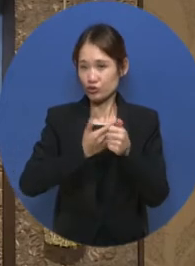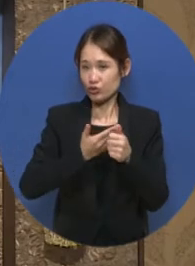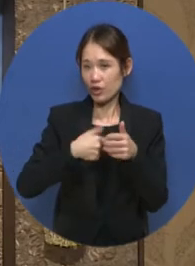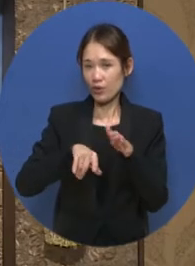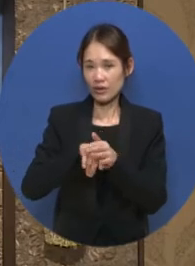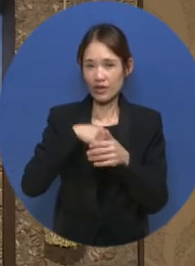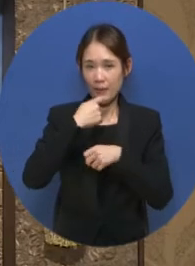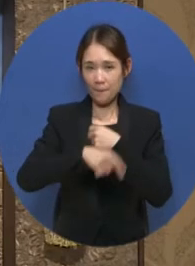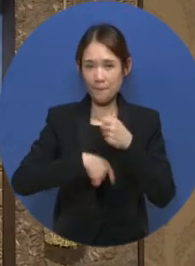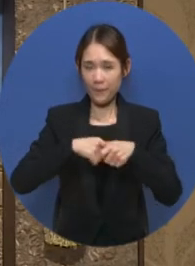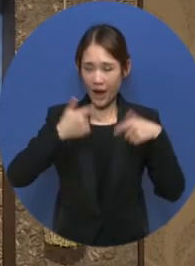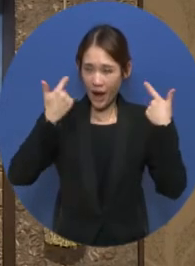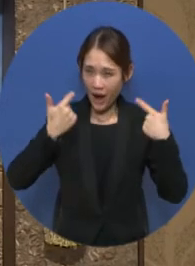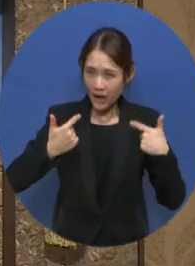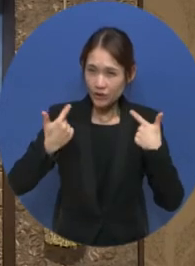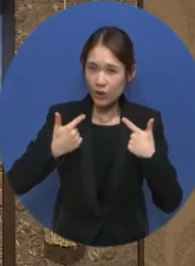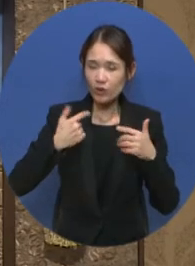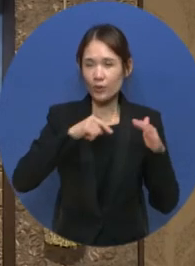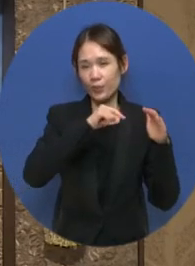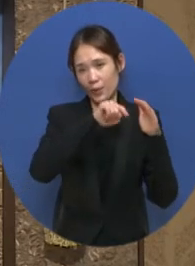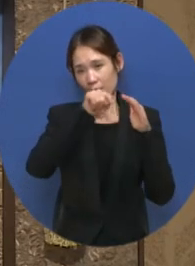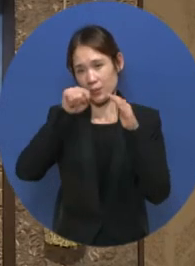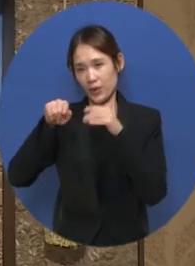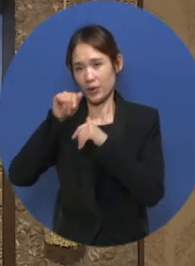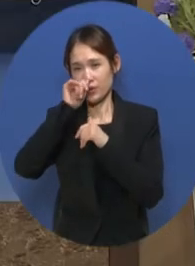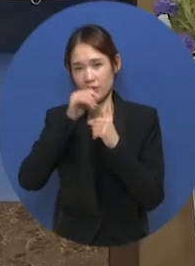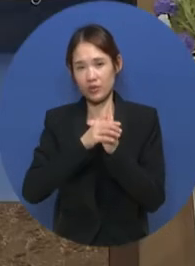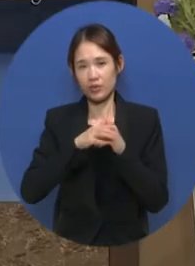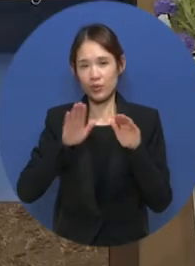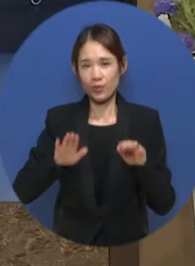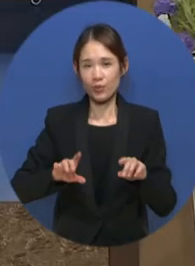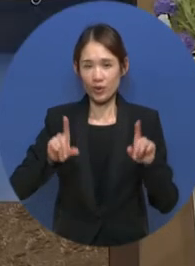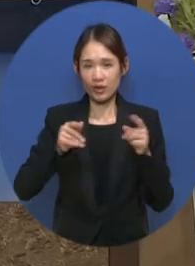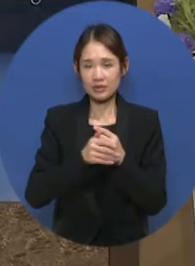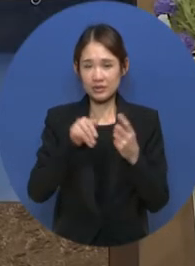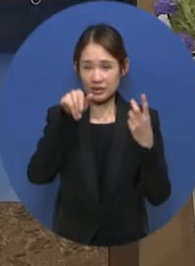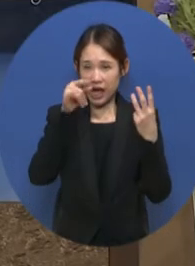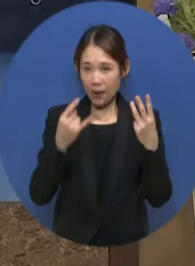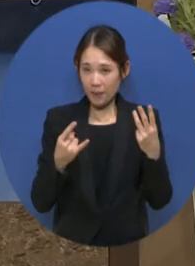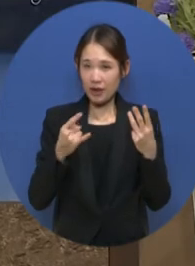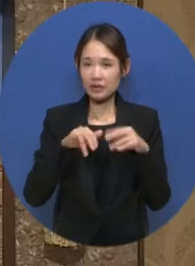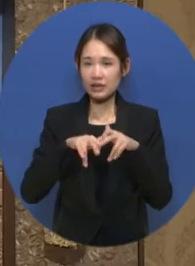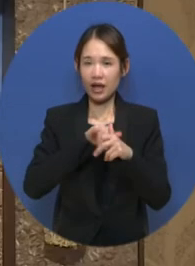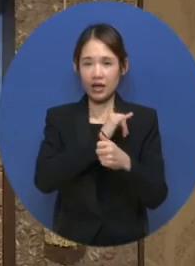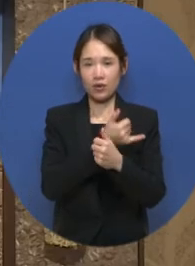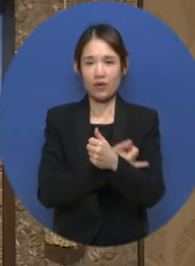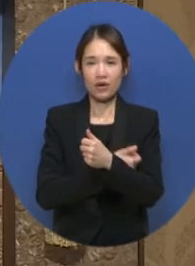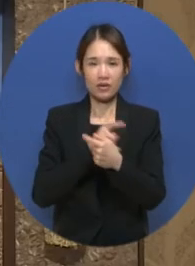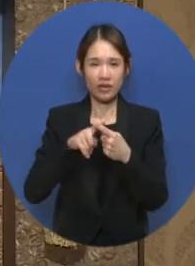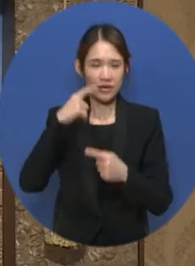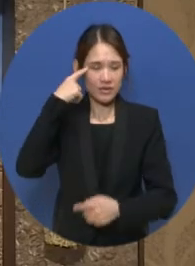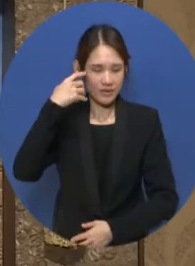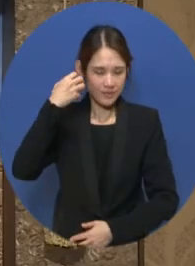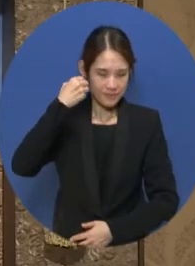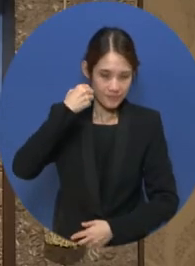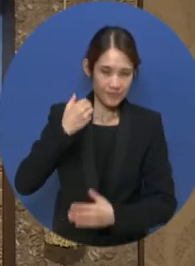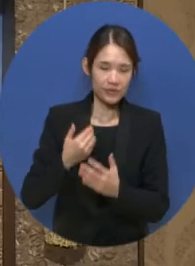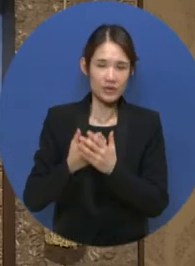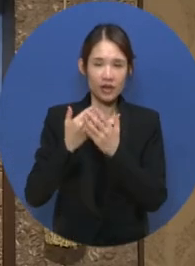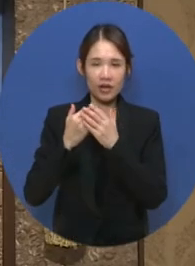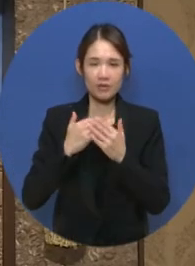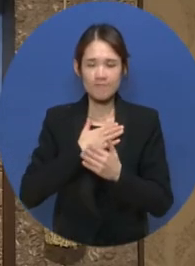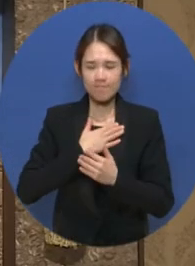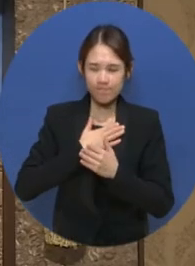매년마다 순위를 하고 있구요 이제 올레가 3회째 입니다 행사 자들에 대한 또 인권 의식에 대한 향상이 라든지 이런 감수성 향상